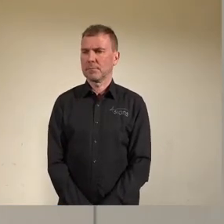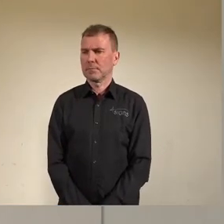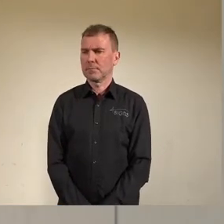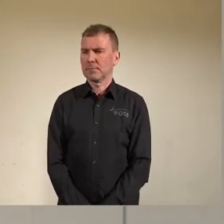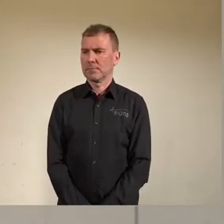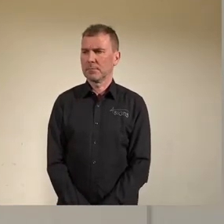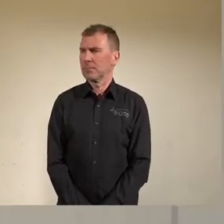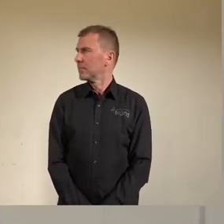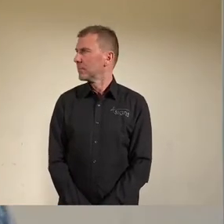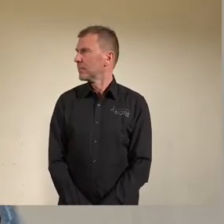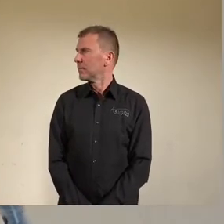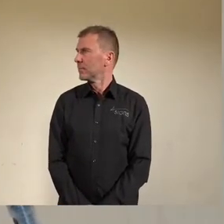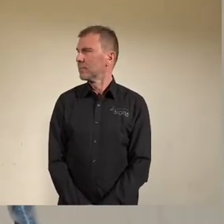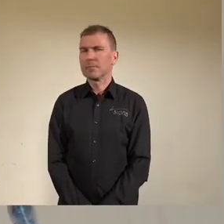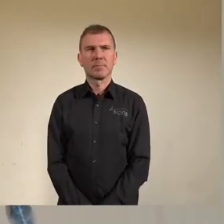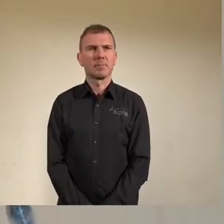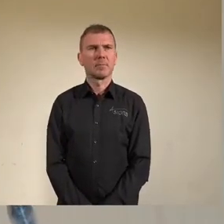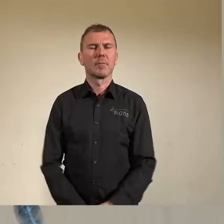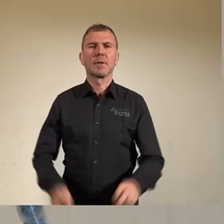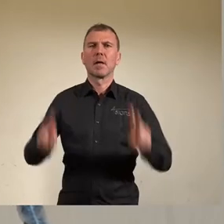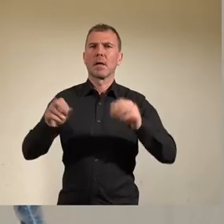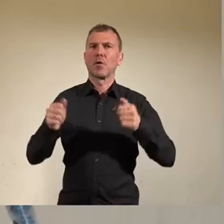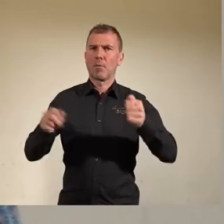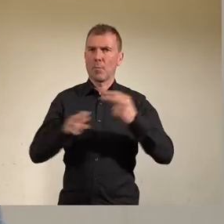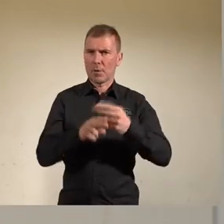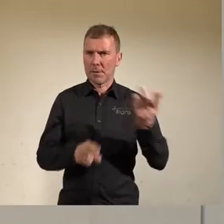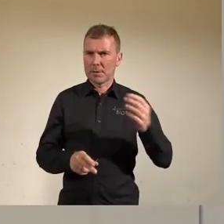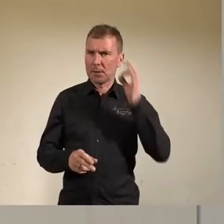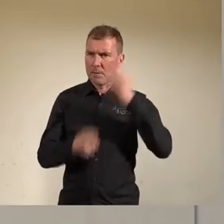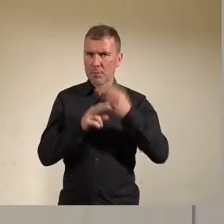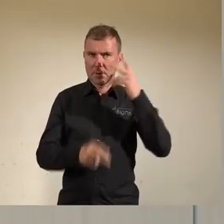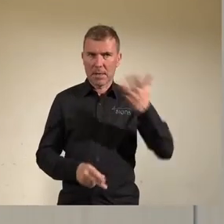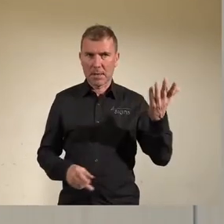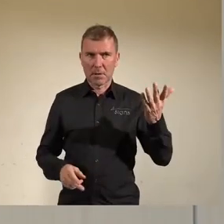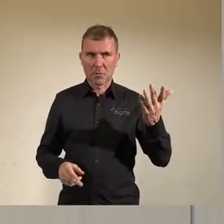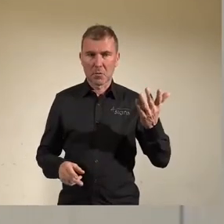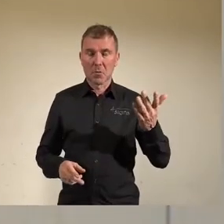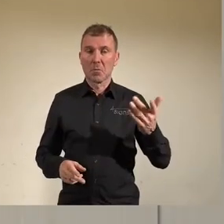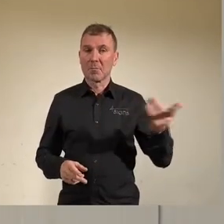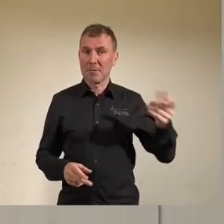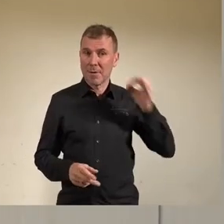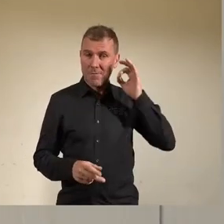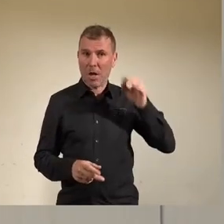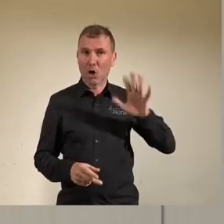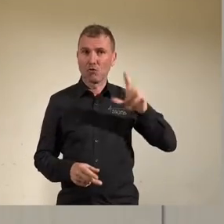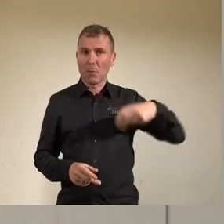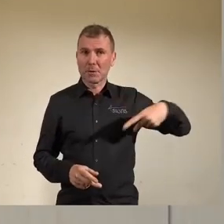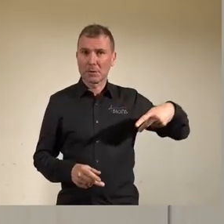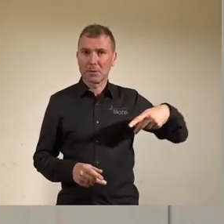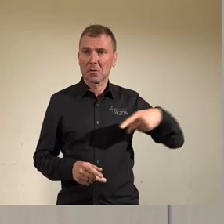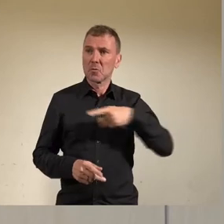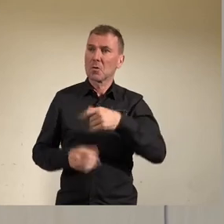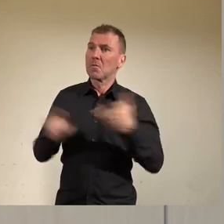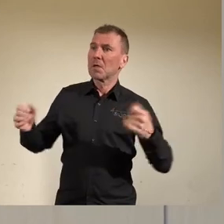Ja, sehr geehrter Herr Oberbürgermeister, meine sehr geehrten Damen und Herren, großes Kino hat Frau Schöps zum Haushalt